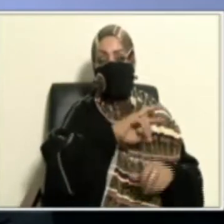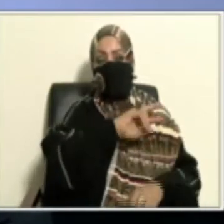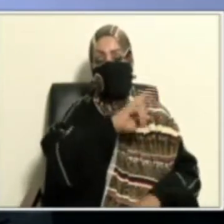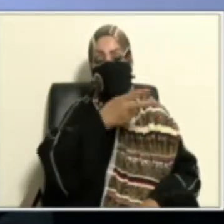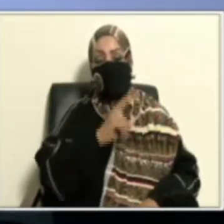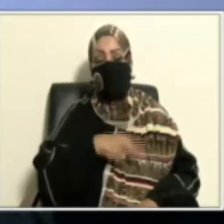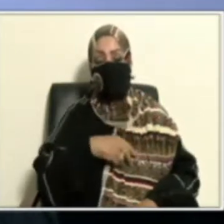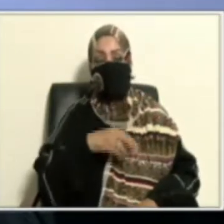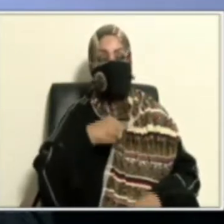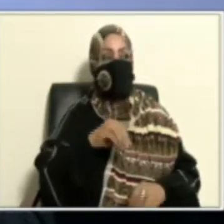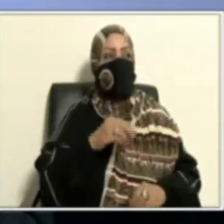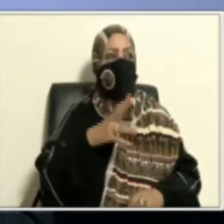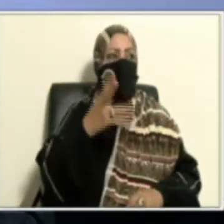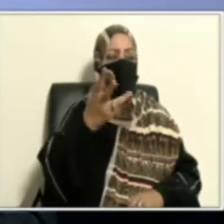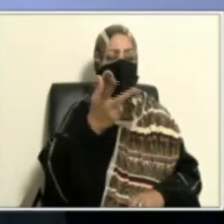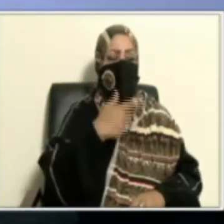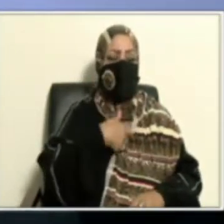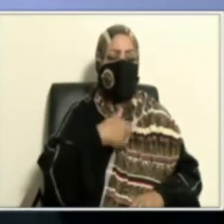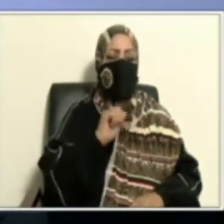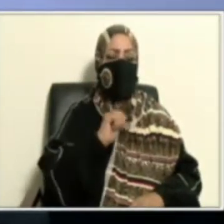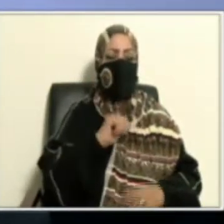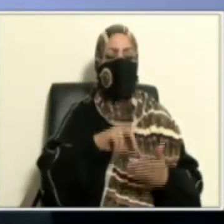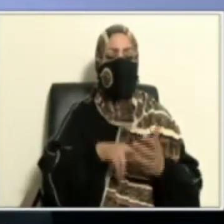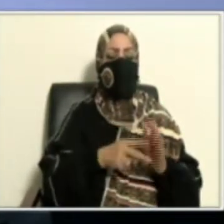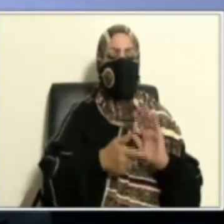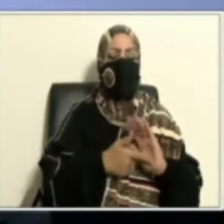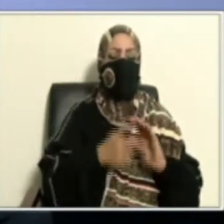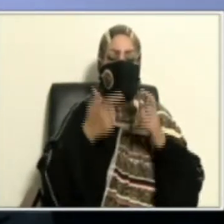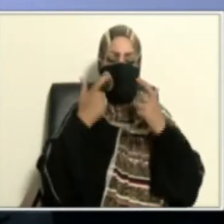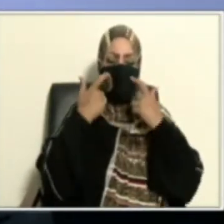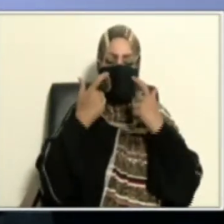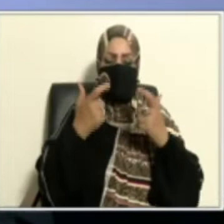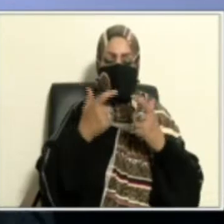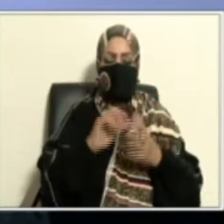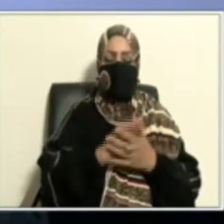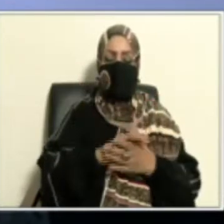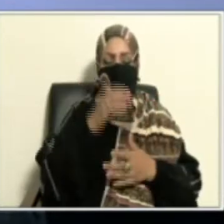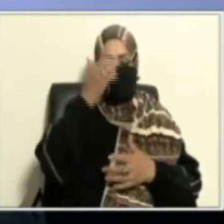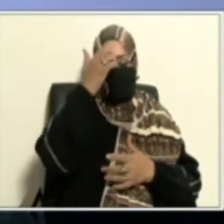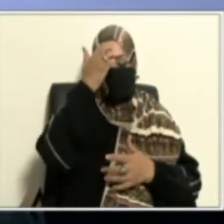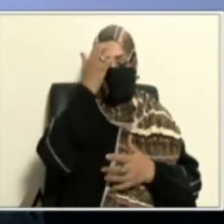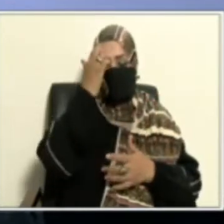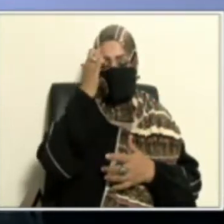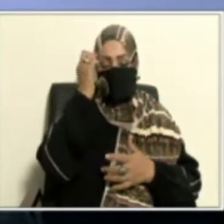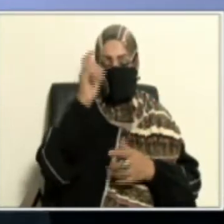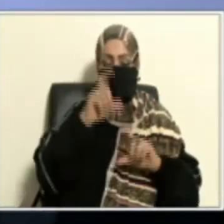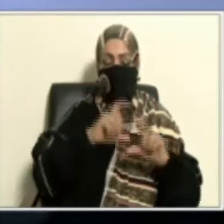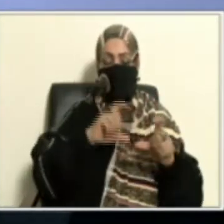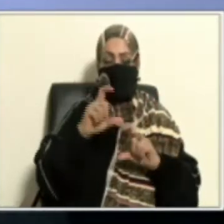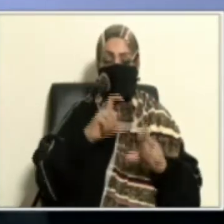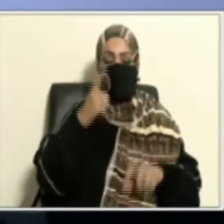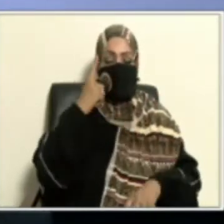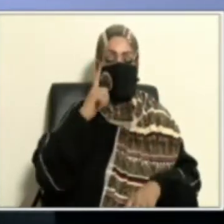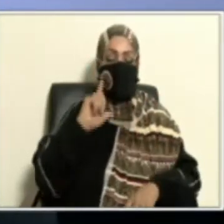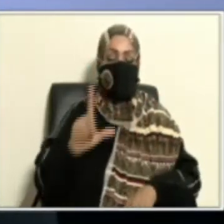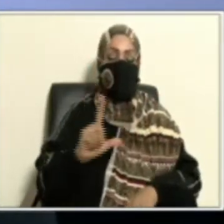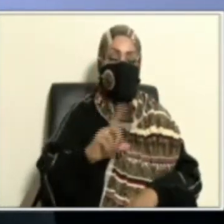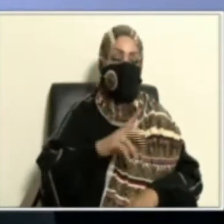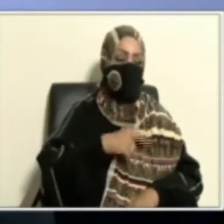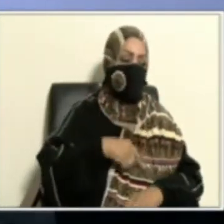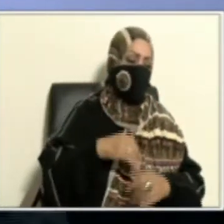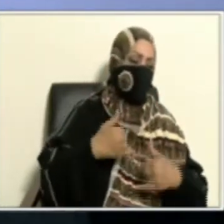ليبيا إما عندهم لجنة شرعية أو عندهم مراقب شرعي، وبالتالي إذا لم نقل كل المصارف